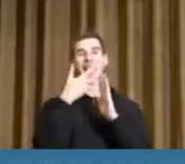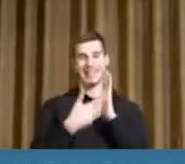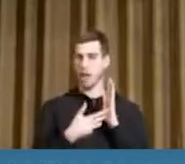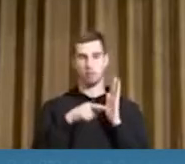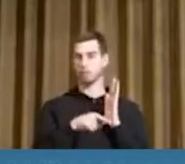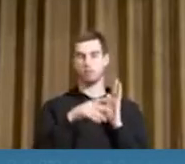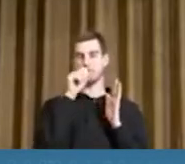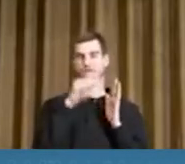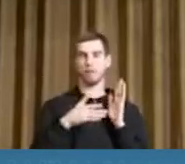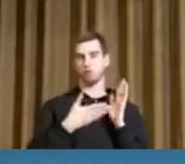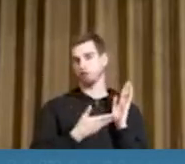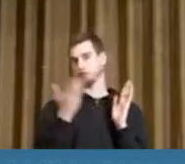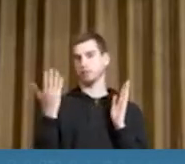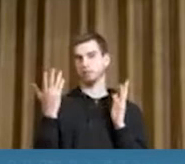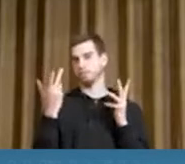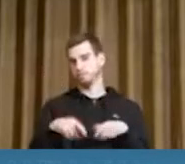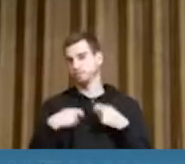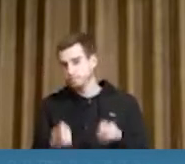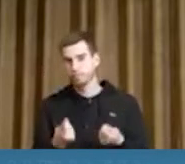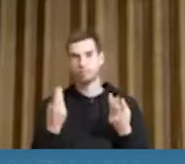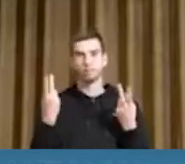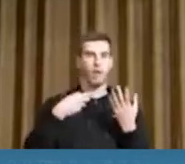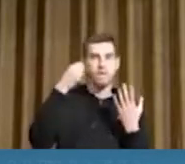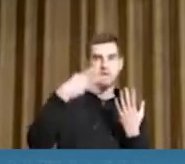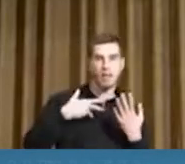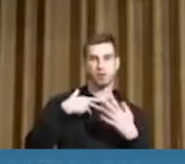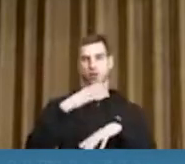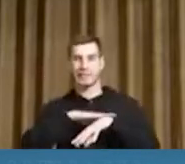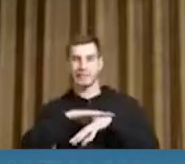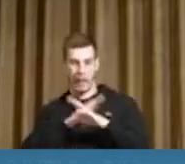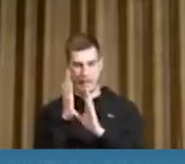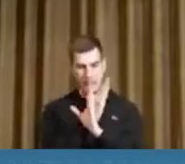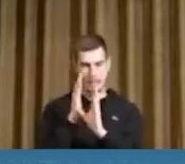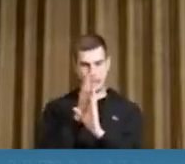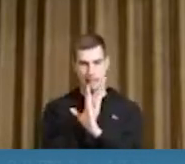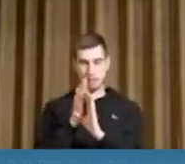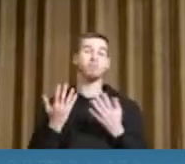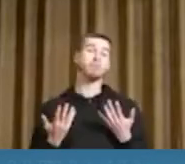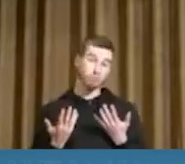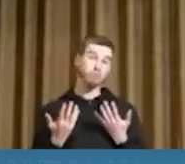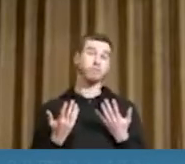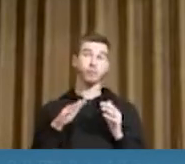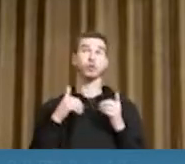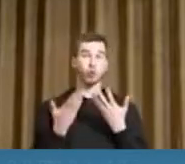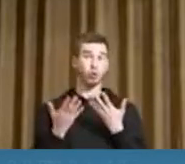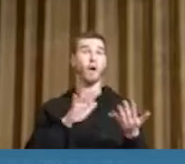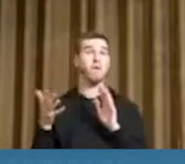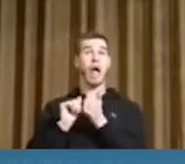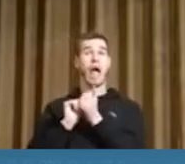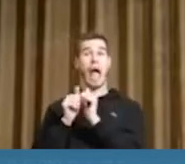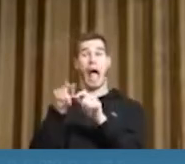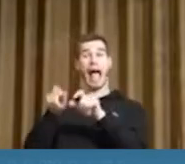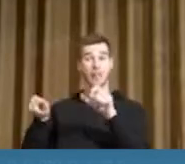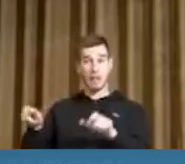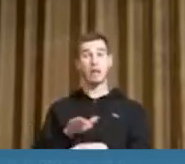so nicht erfolgt oder er ist entgangen oder war zum falschen Zeitpunkt. Also das muss man sehen, dass hier möglicherweise auch Athleten noch mit einer